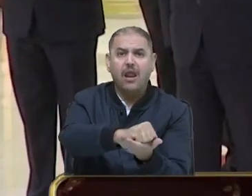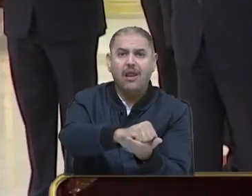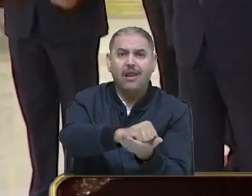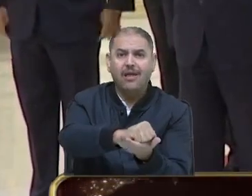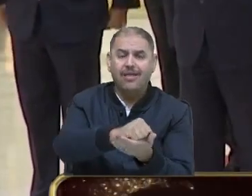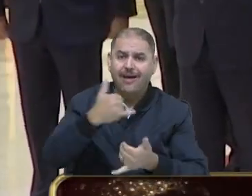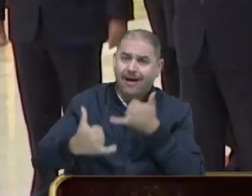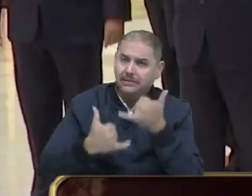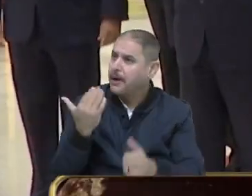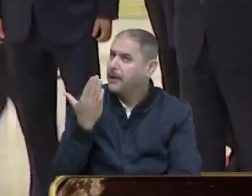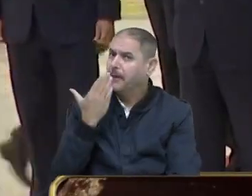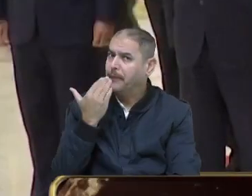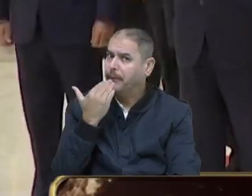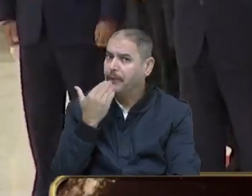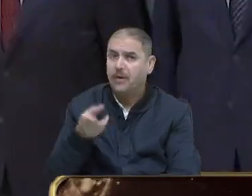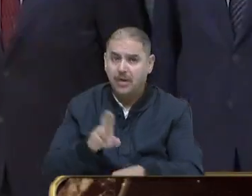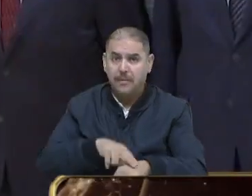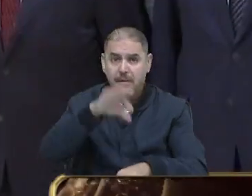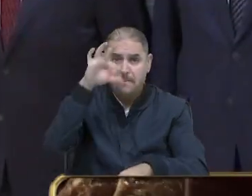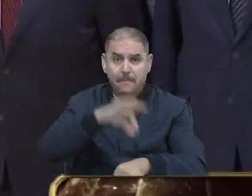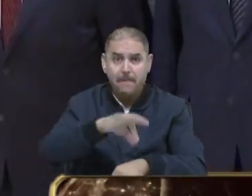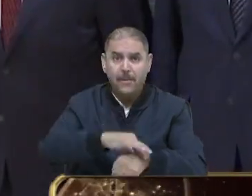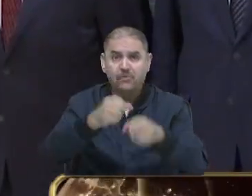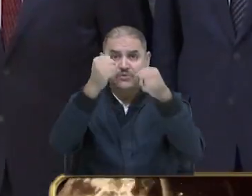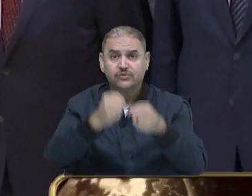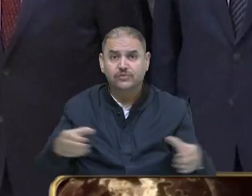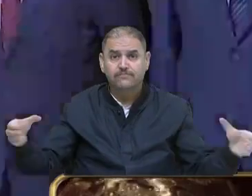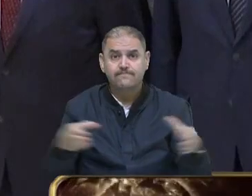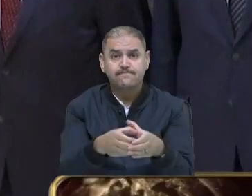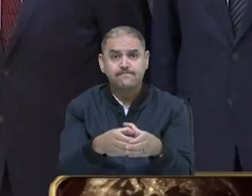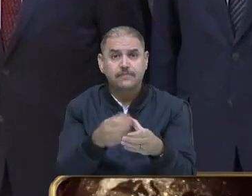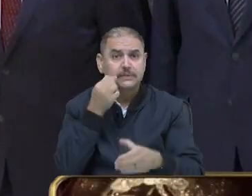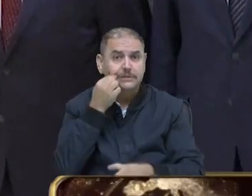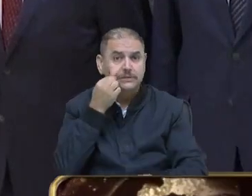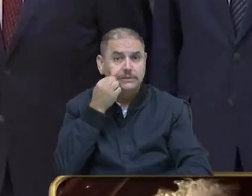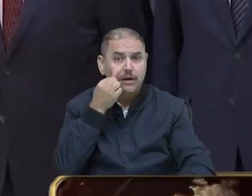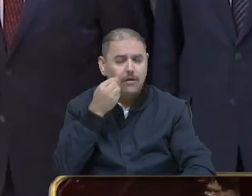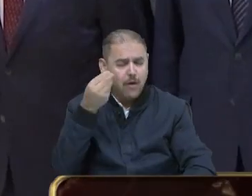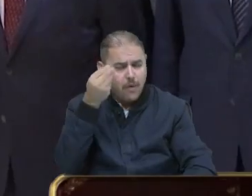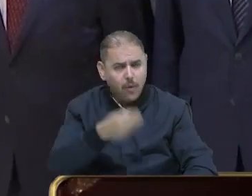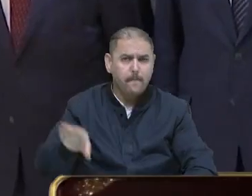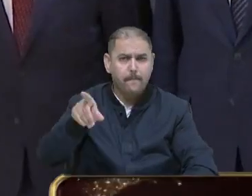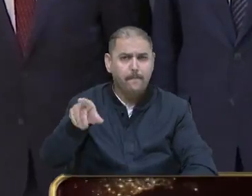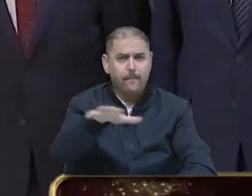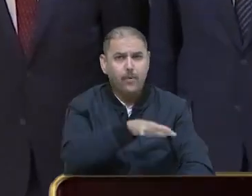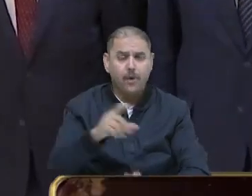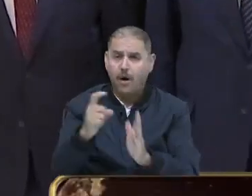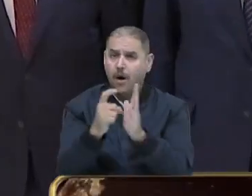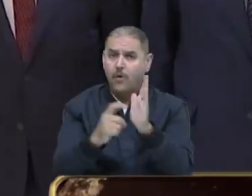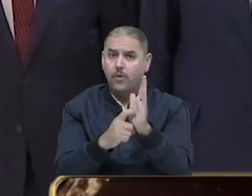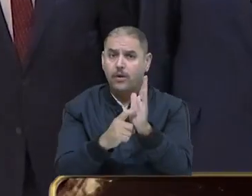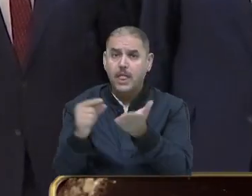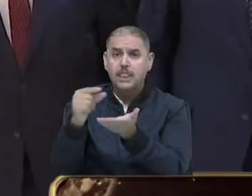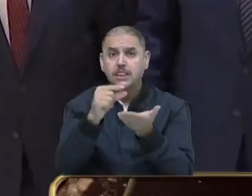لتجنب وقوع كارثه انسانيه في قطاع غزه المحاصر اضافه الى اتخاذ جميع الاجراءات وفقا للقانون الدولي